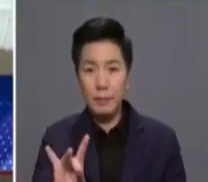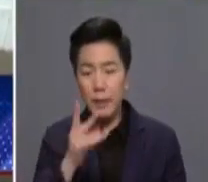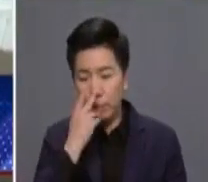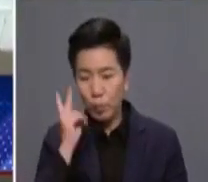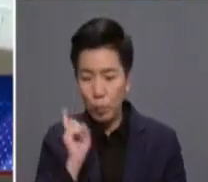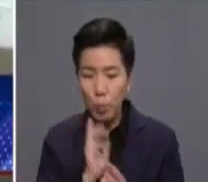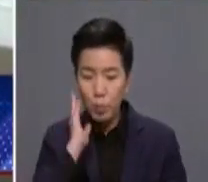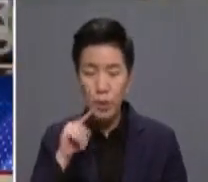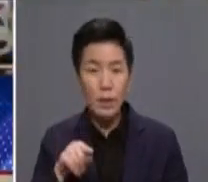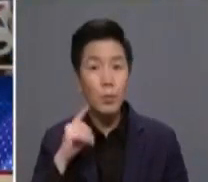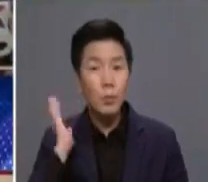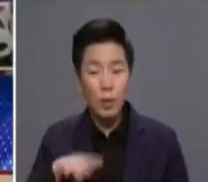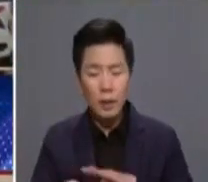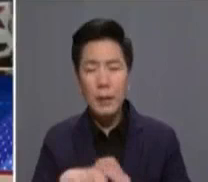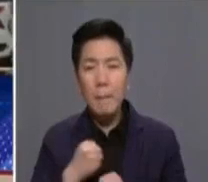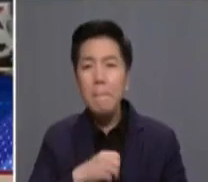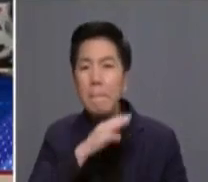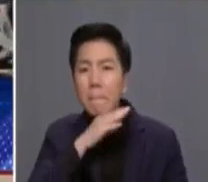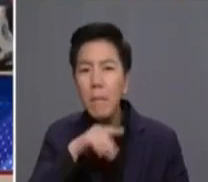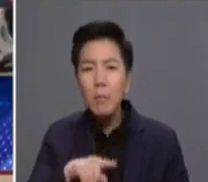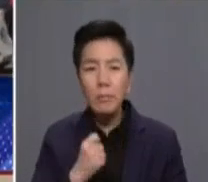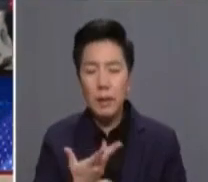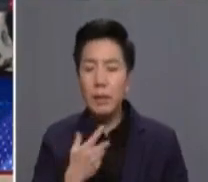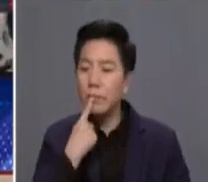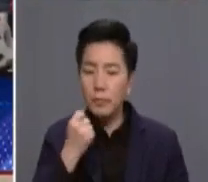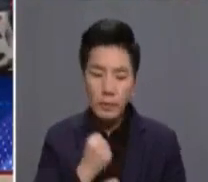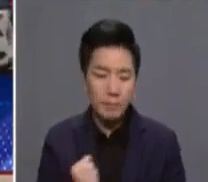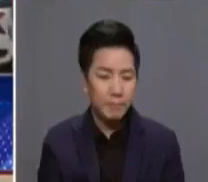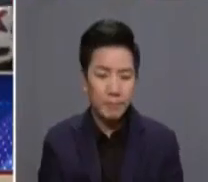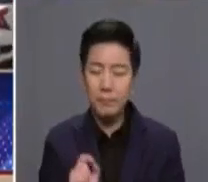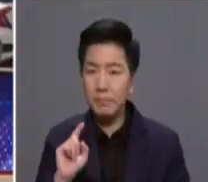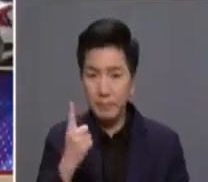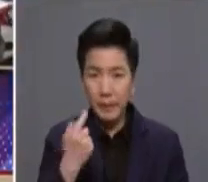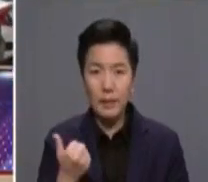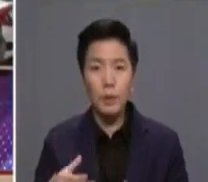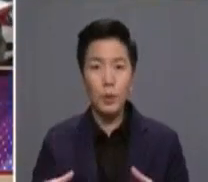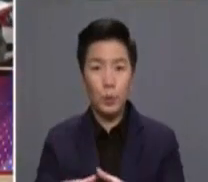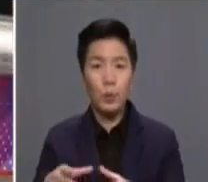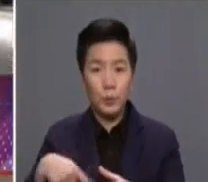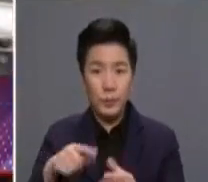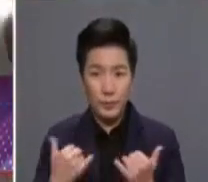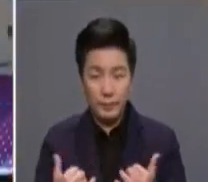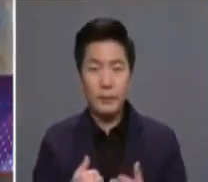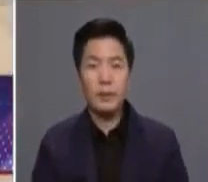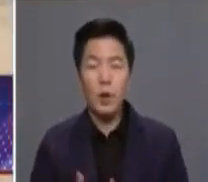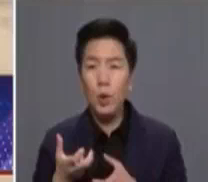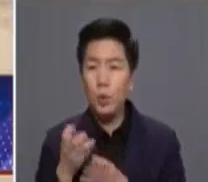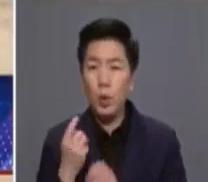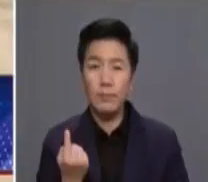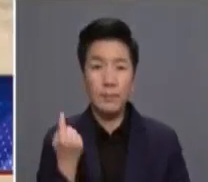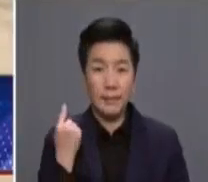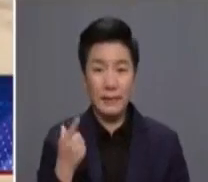พบว่าครูจอมทรัพย์กับพวกเนี่ยสร้างหลักฐานเท็จเลยมีการแจ้งความดำเนินคดีใหม่กับครูจอมทรัพย์และพวกนะครับย้อนหลังไป